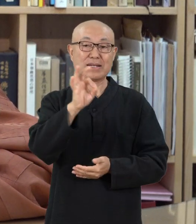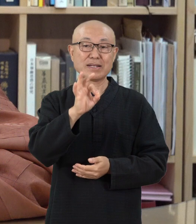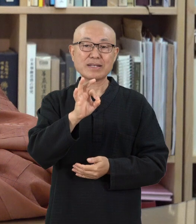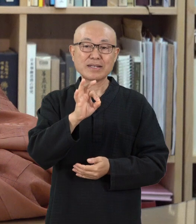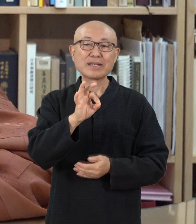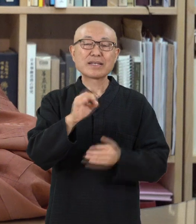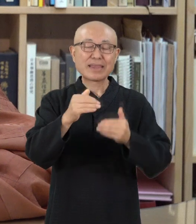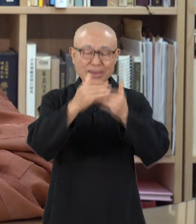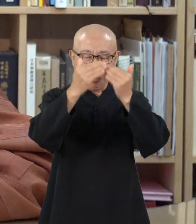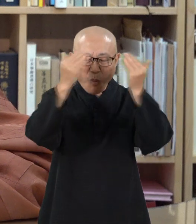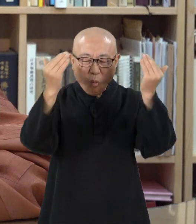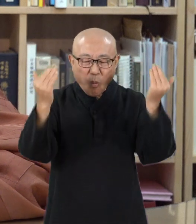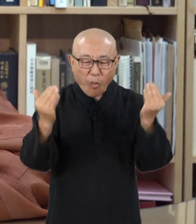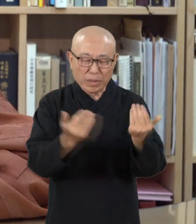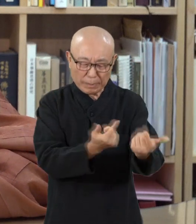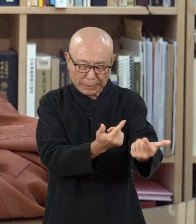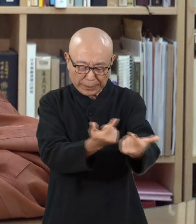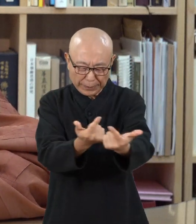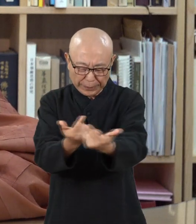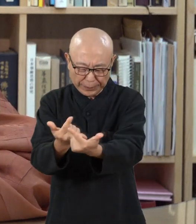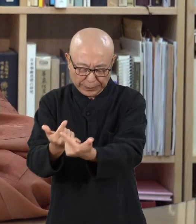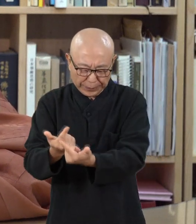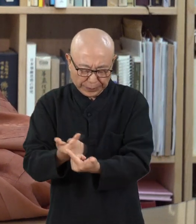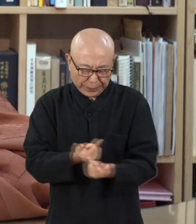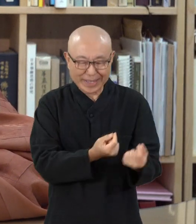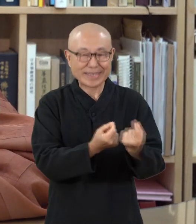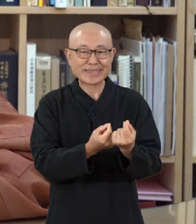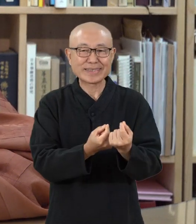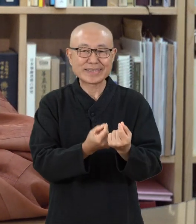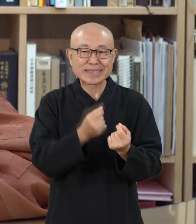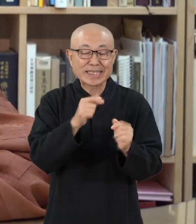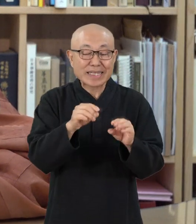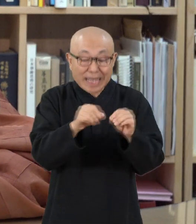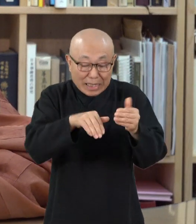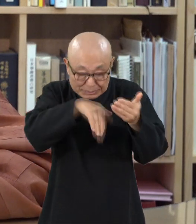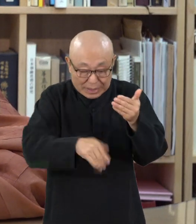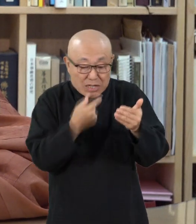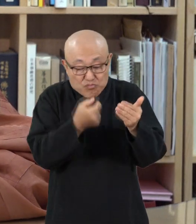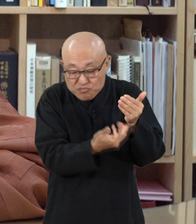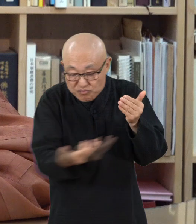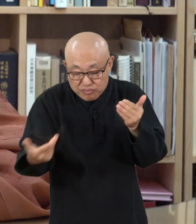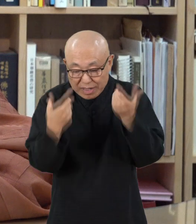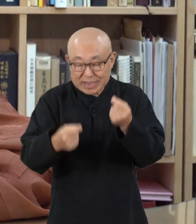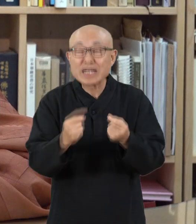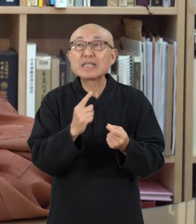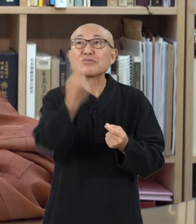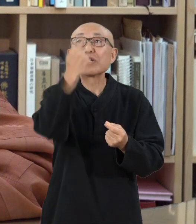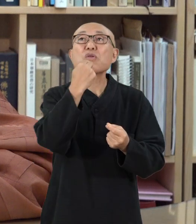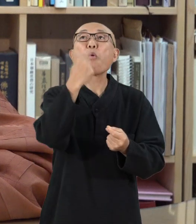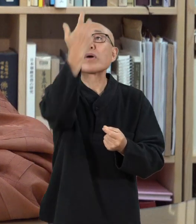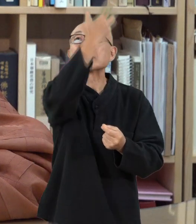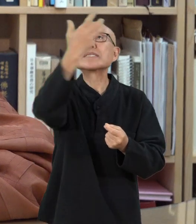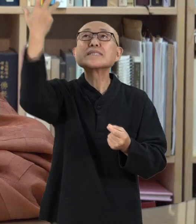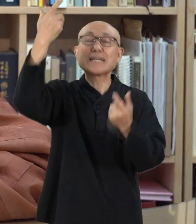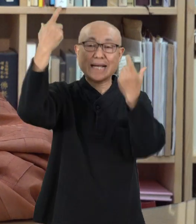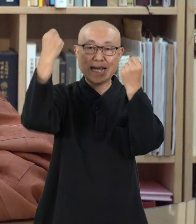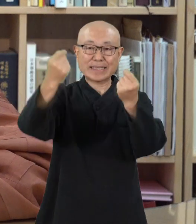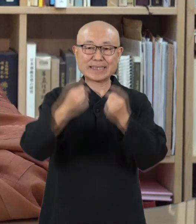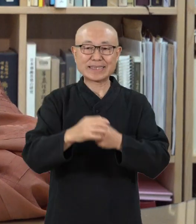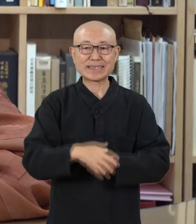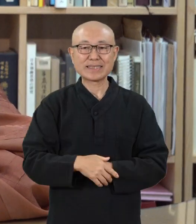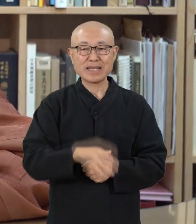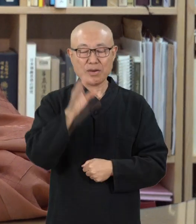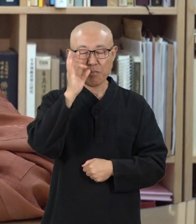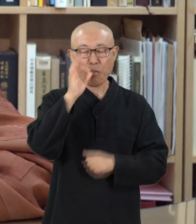거기엔 다 동일한 정말 지하수가 흐르듯이 하늘엔 공기가 흘러가듯이 그것을